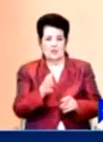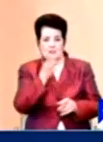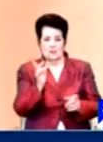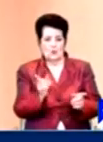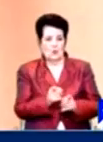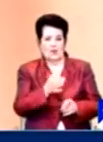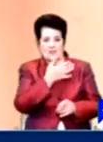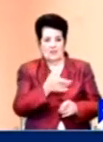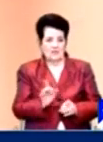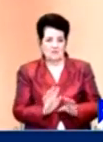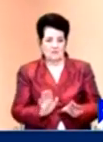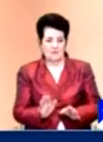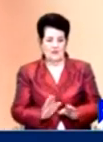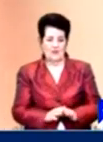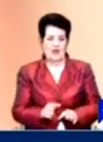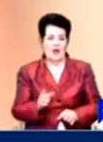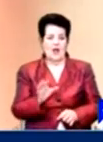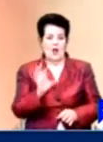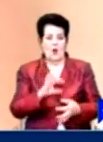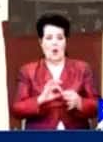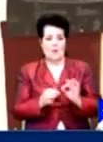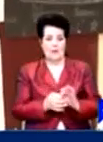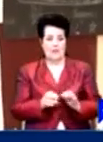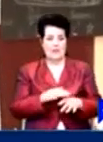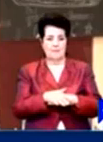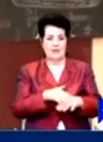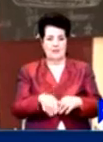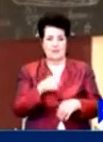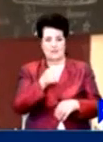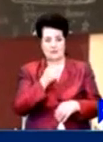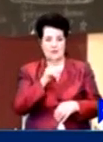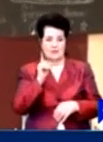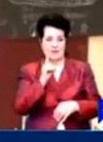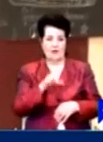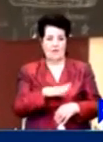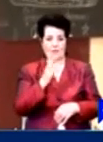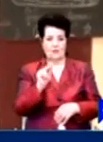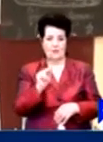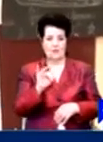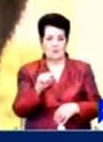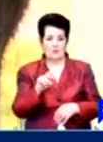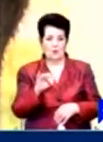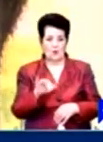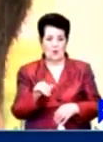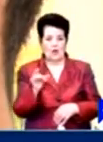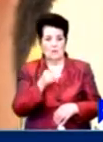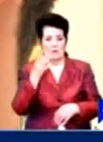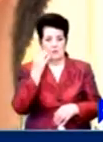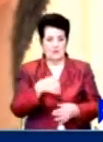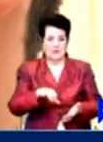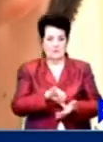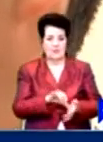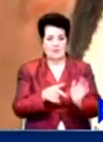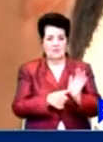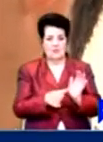timp. Ediția din acest an a Olimpiadei Balcanice de Matematică pentru juniori s-a desfășurat în Cipru. Republica Moldova a fost reprezentată